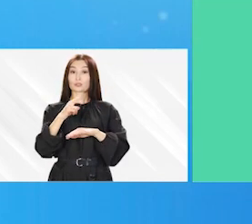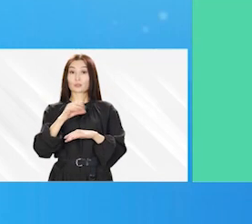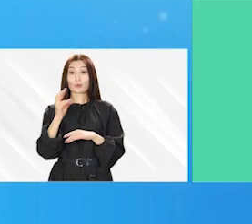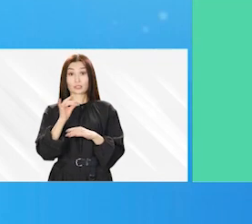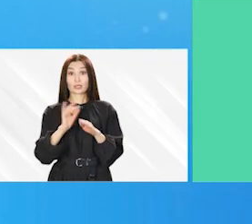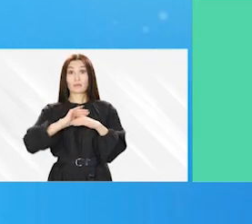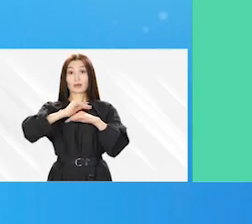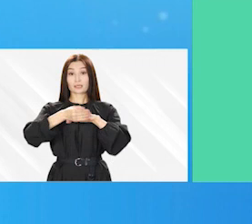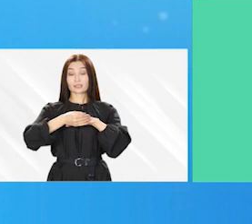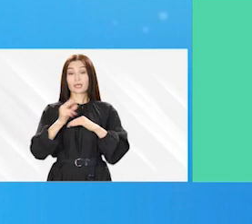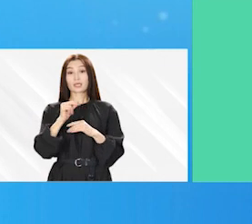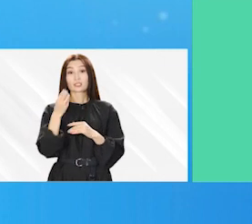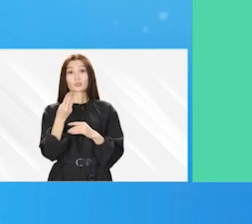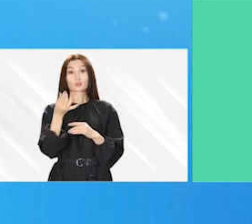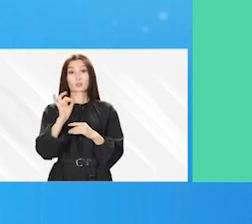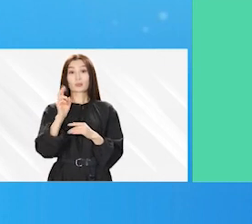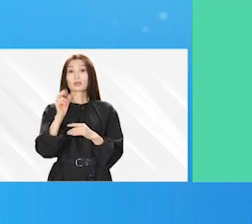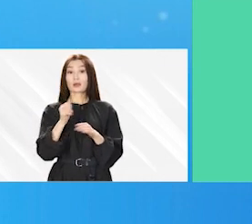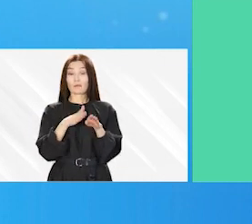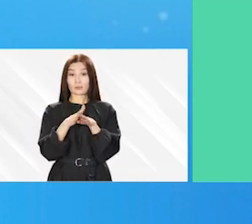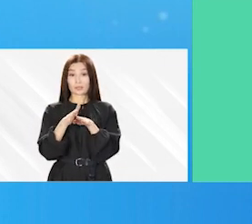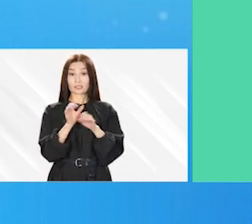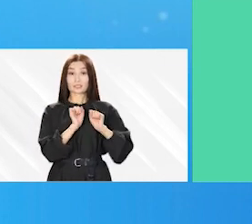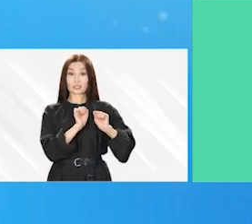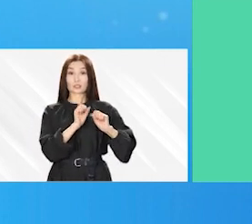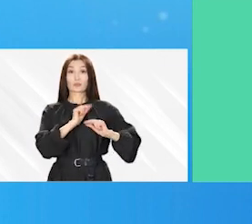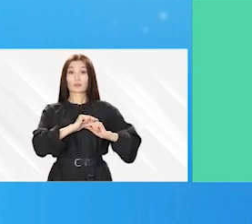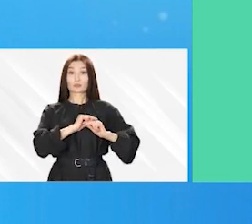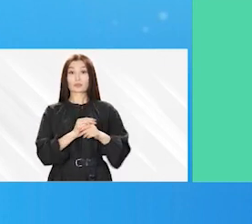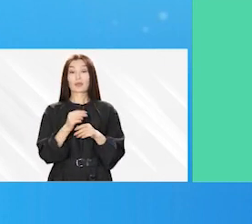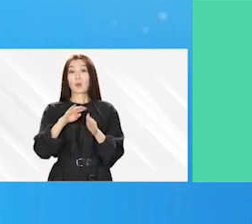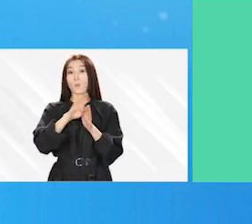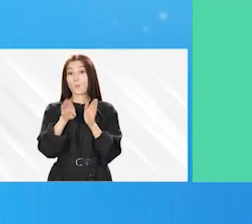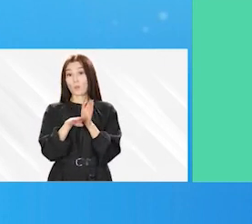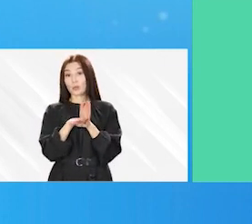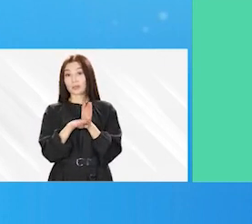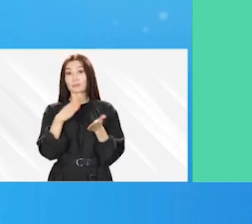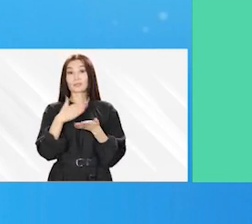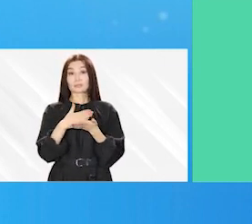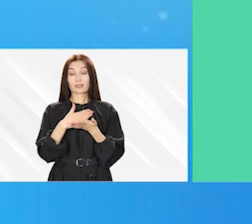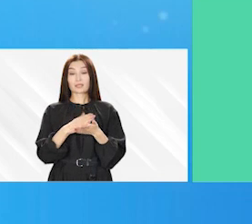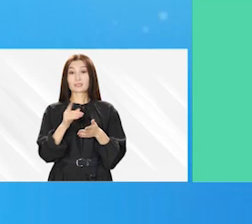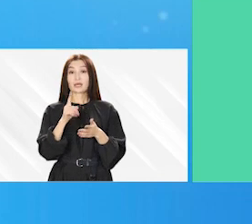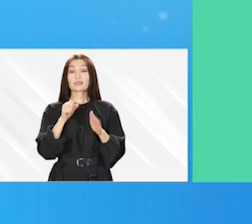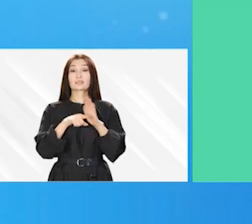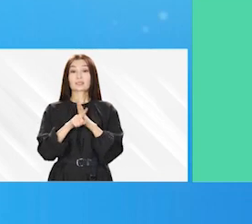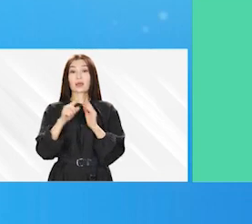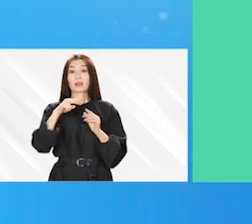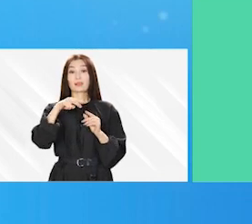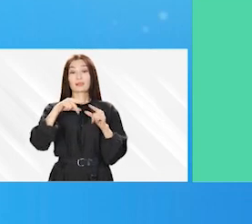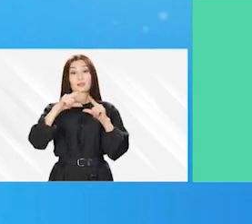покрыта почечными чешуйками выполняющими защитную функцию под ними располагаются зачаточные